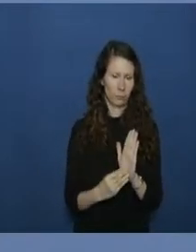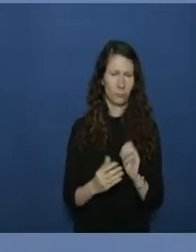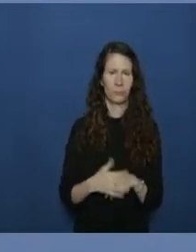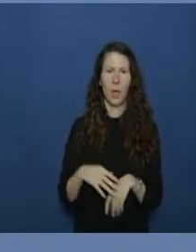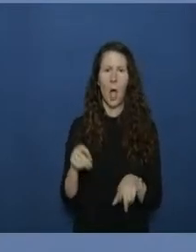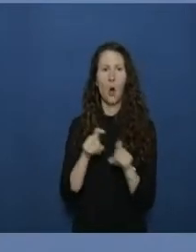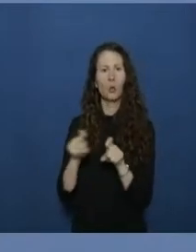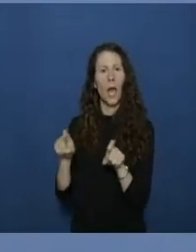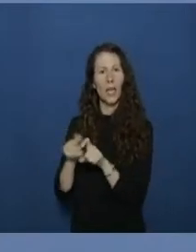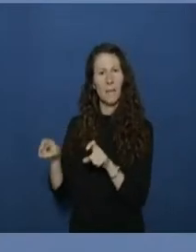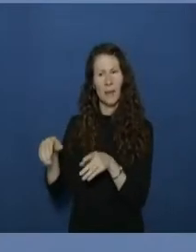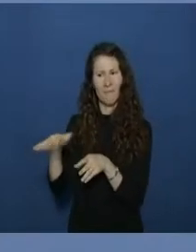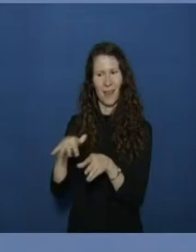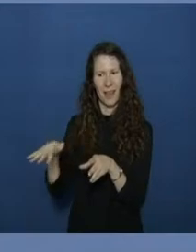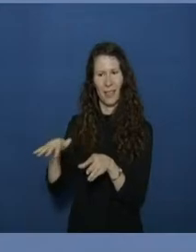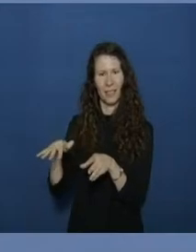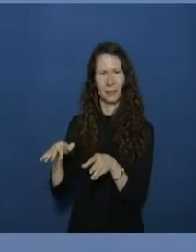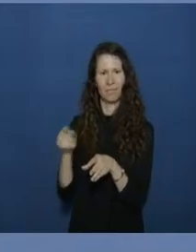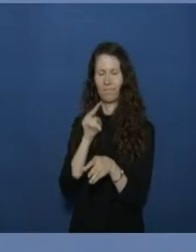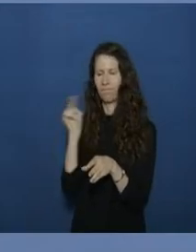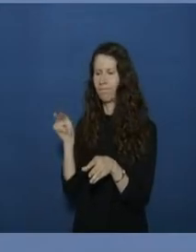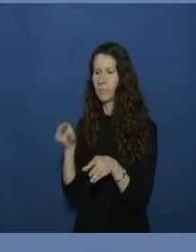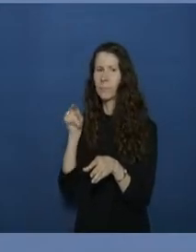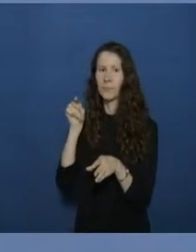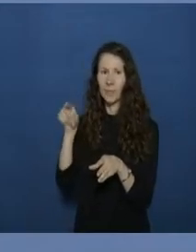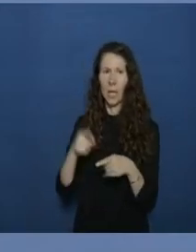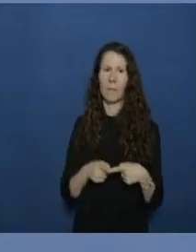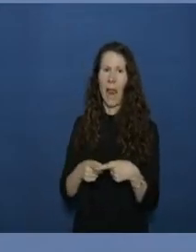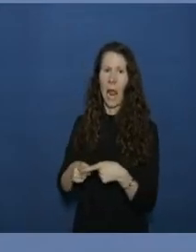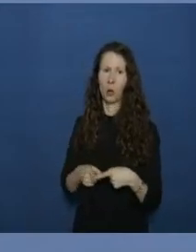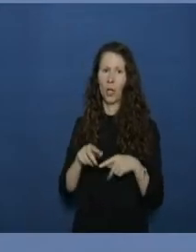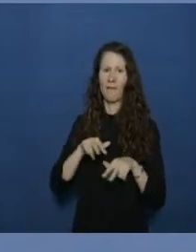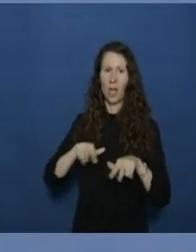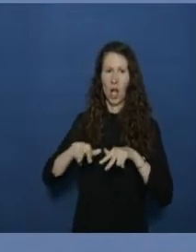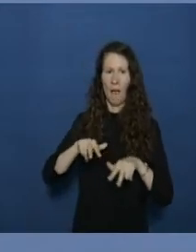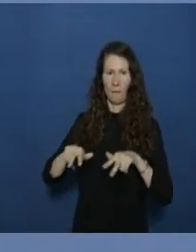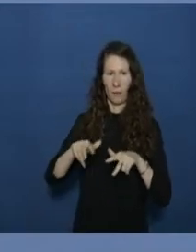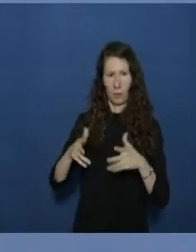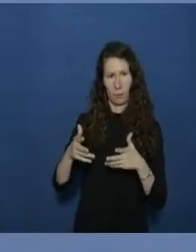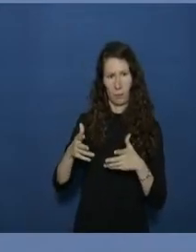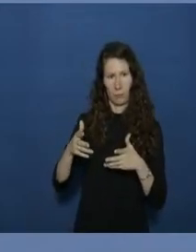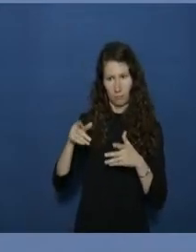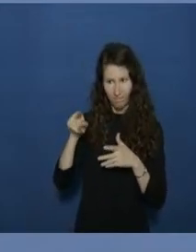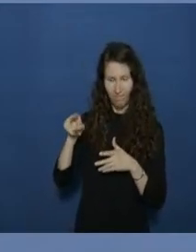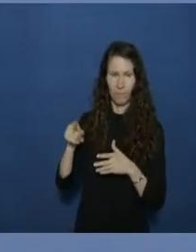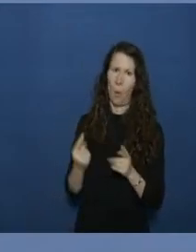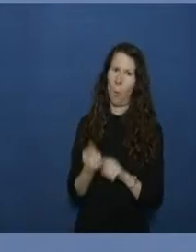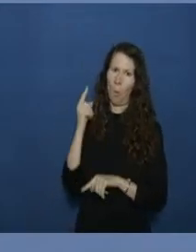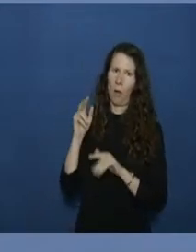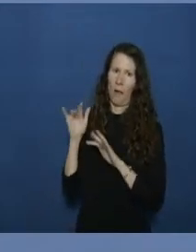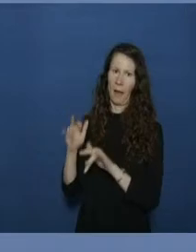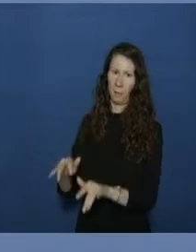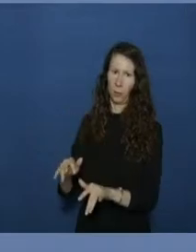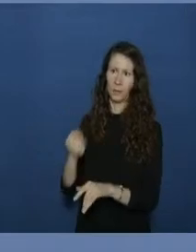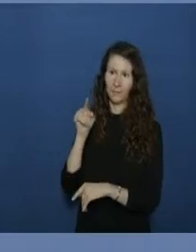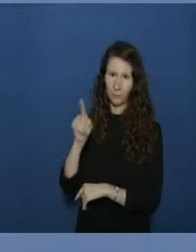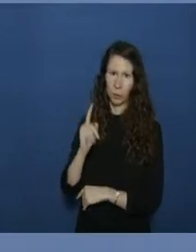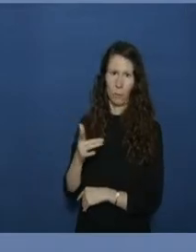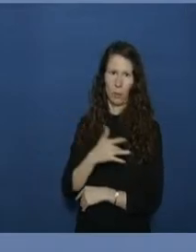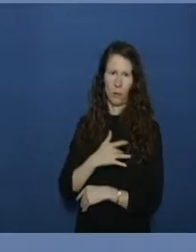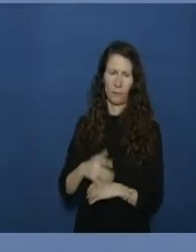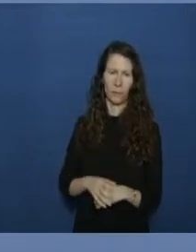davon ausgehen, dass sie die wirtschaftliche Situation in Belarus in hohem Maße beeinflussen und wo wir deswegen davon